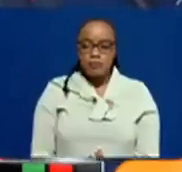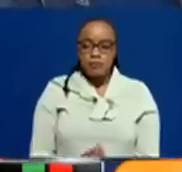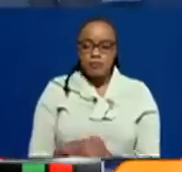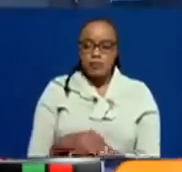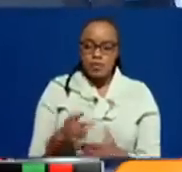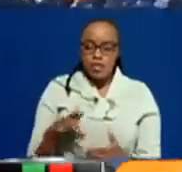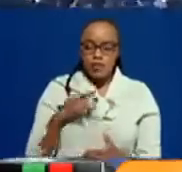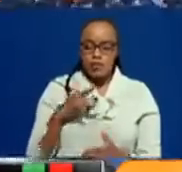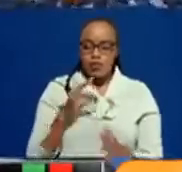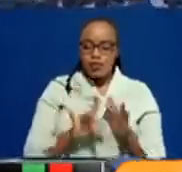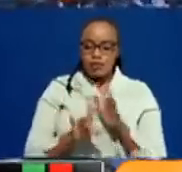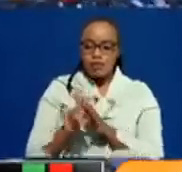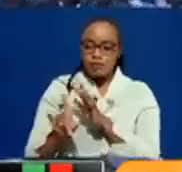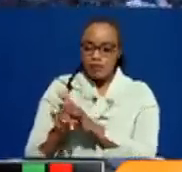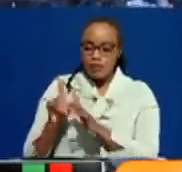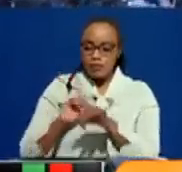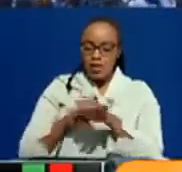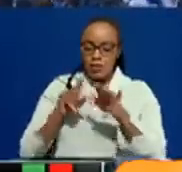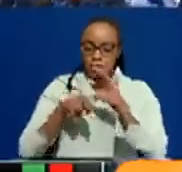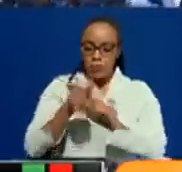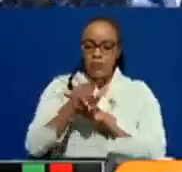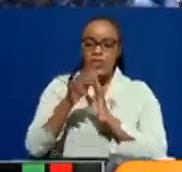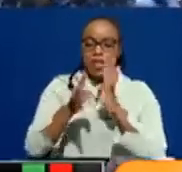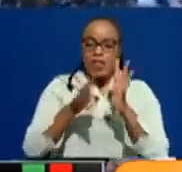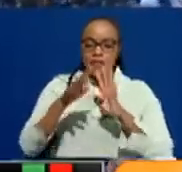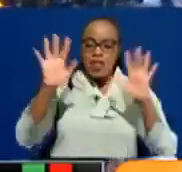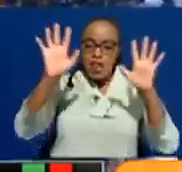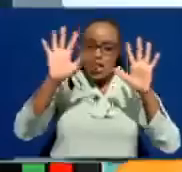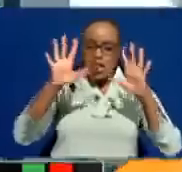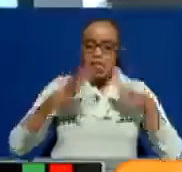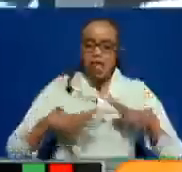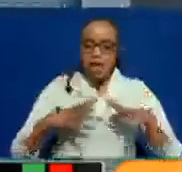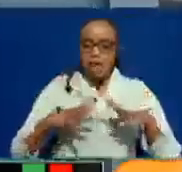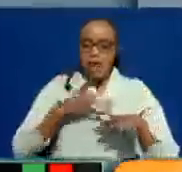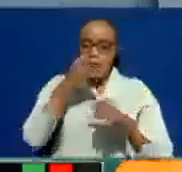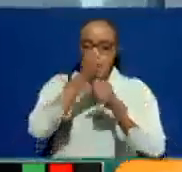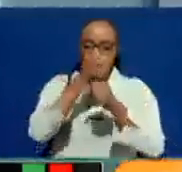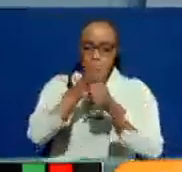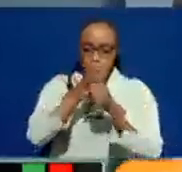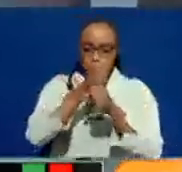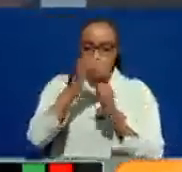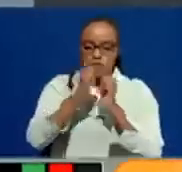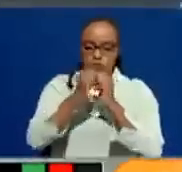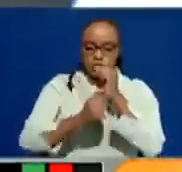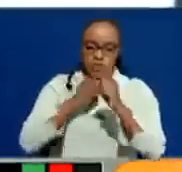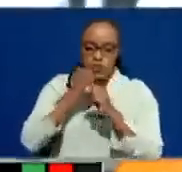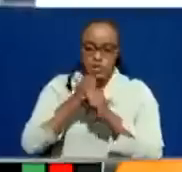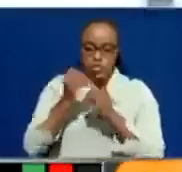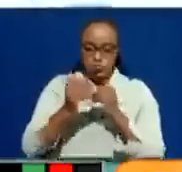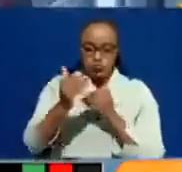Hisia mseto zilitanda alipoingia kiwanjani, huku akiwapungia mkono wananchi aliowatumikia kwa miaka 10. Moja,